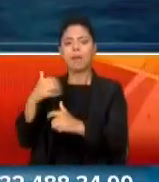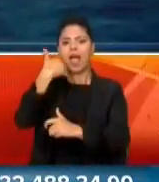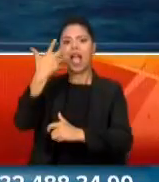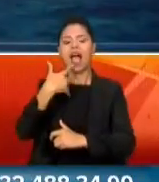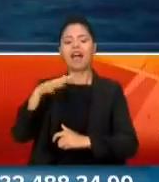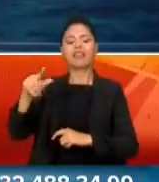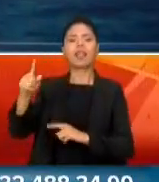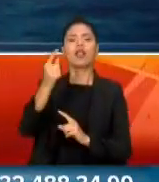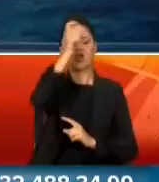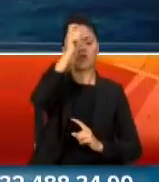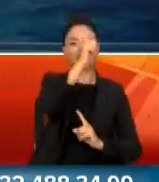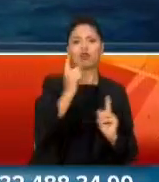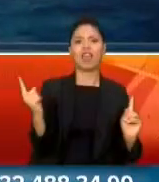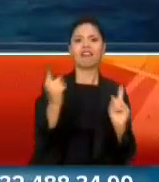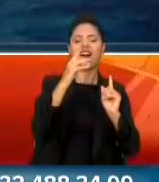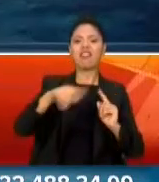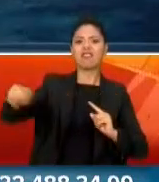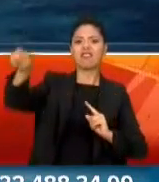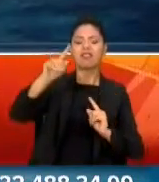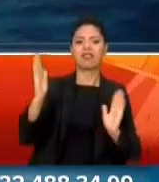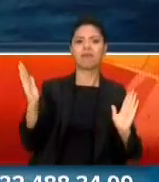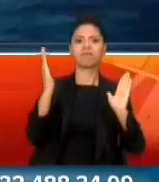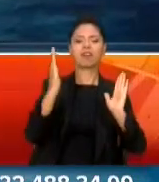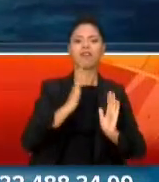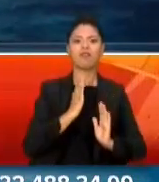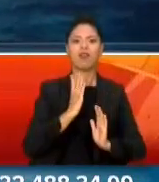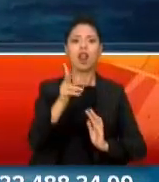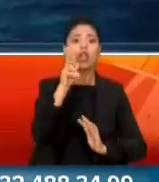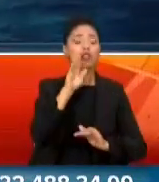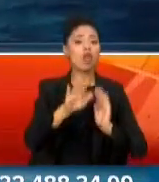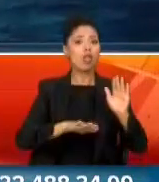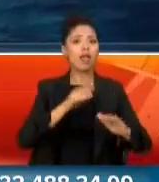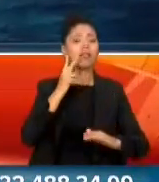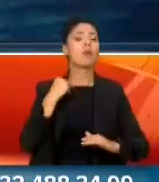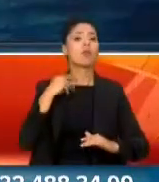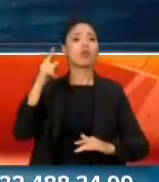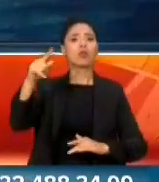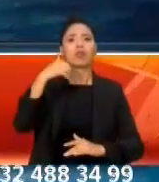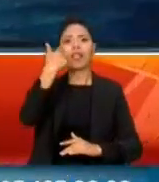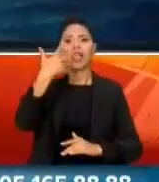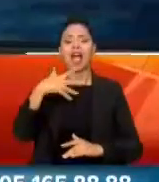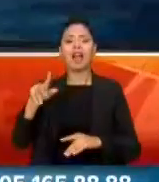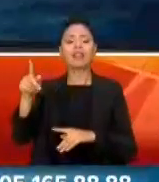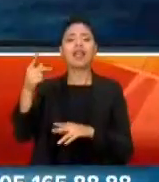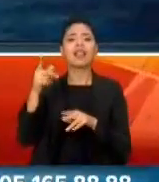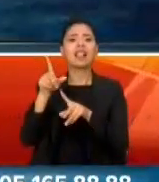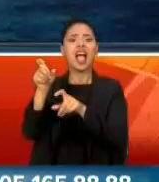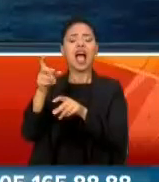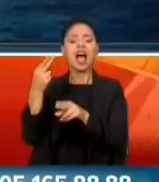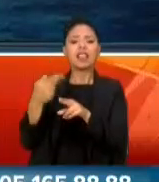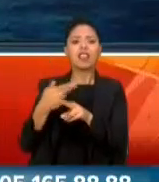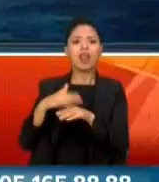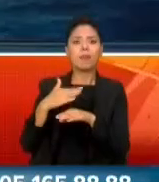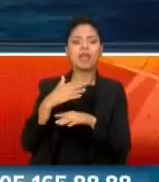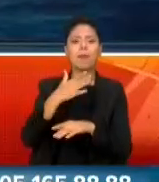Türkiye'nin karşısında, Akdeniz özelinde. Ama son adım Rusya'nın Doğu Akdeniz'de atış talimi yapmak için Türkiye'den izin